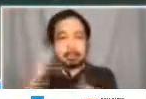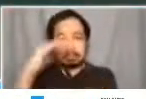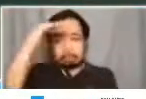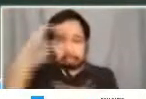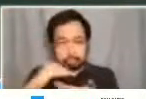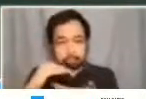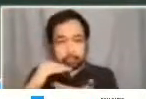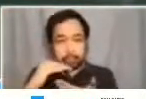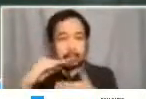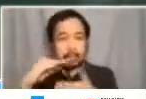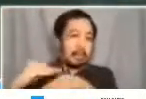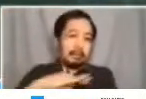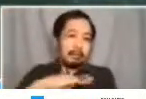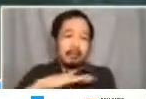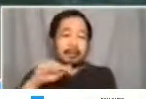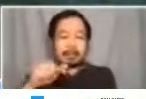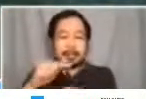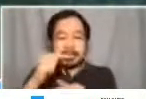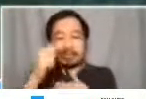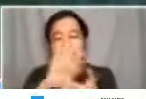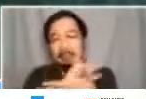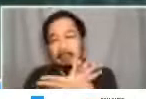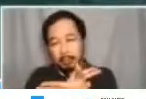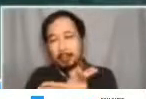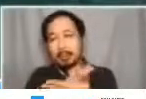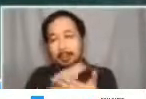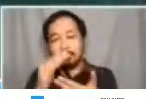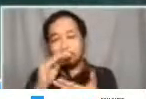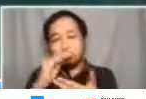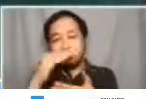notes even during lockdown.